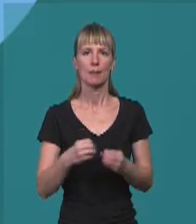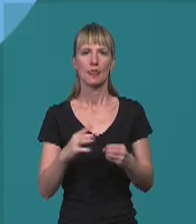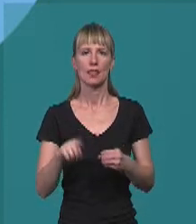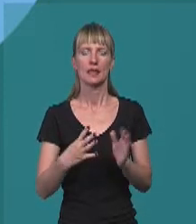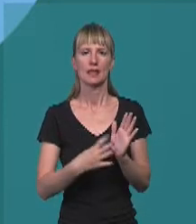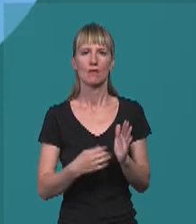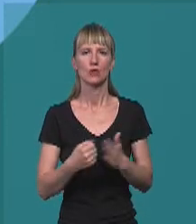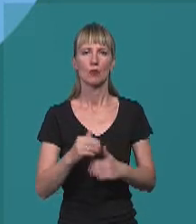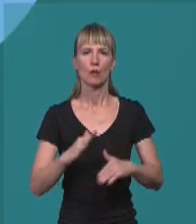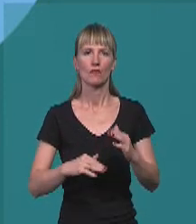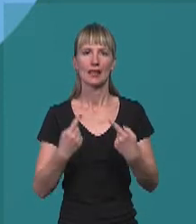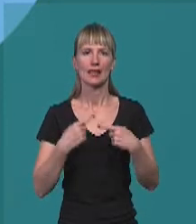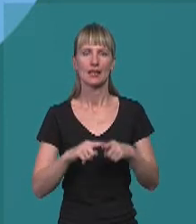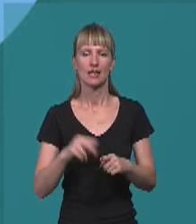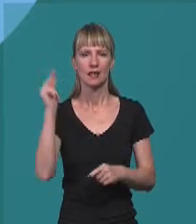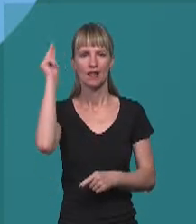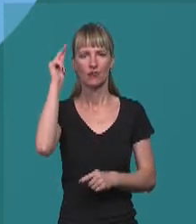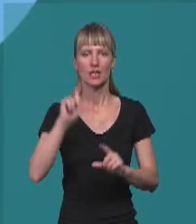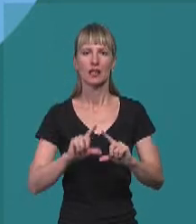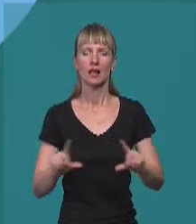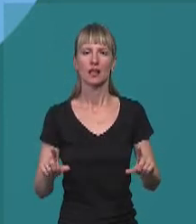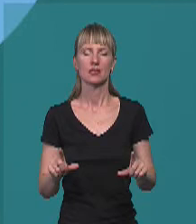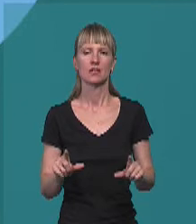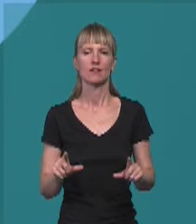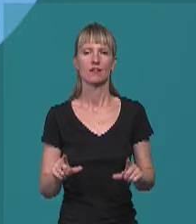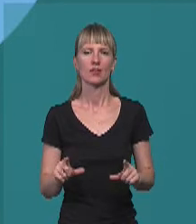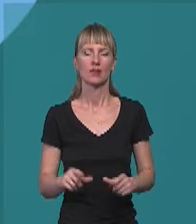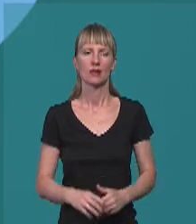15,9% до професійно-технічних навчальних закладів,